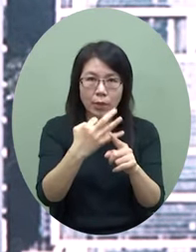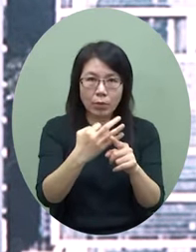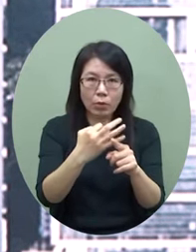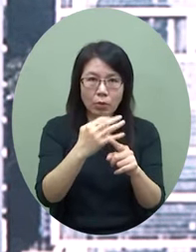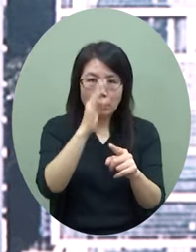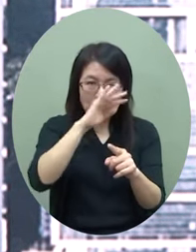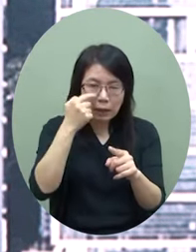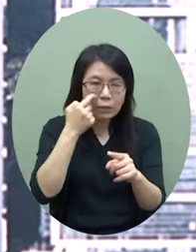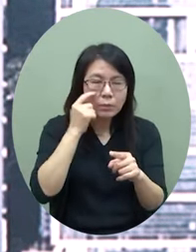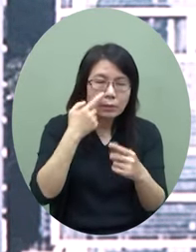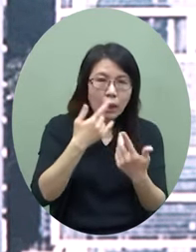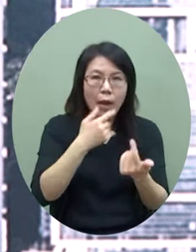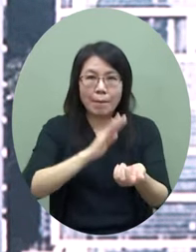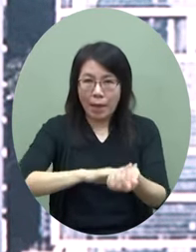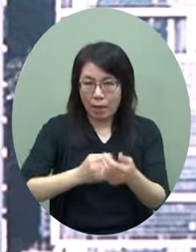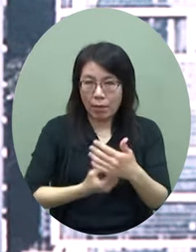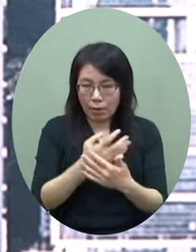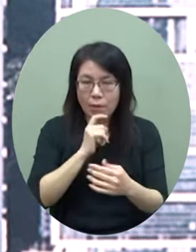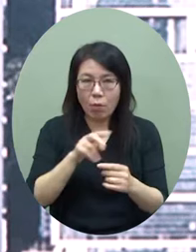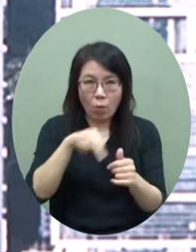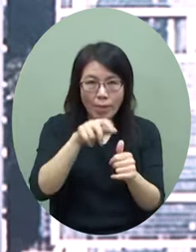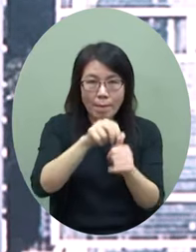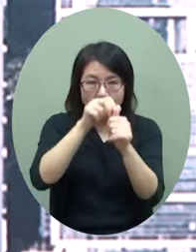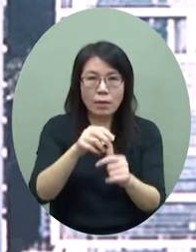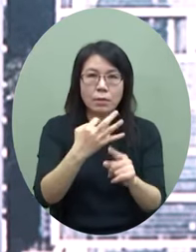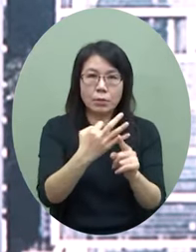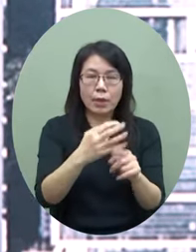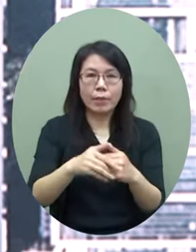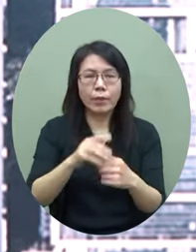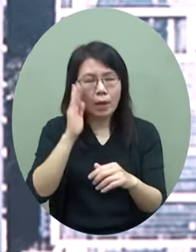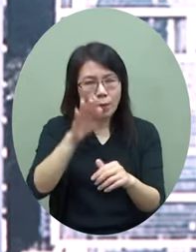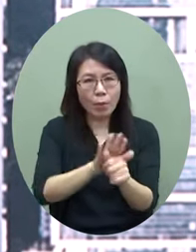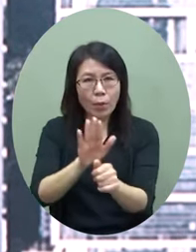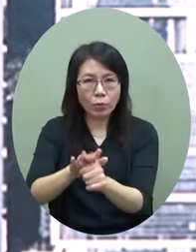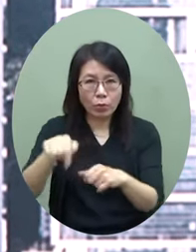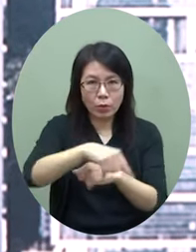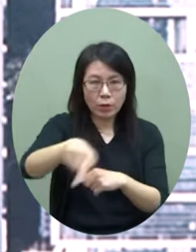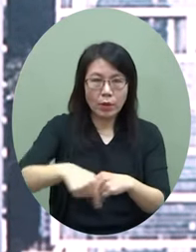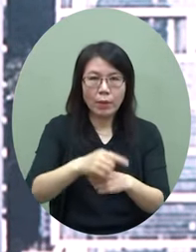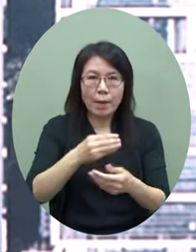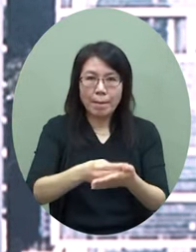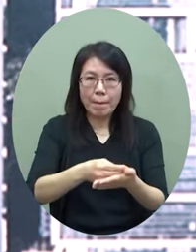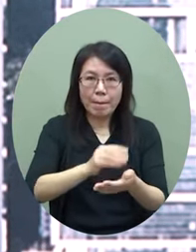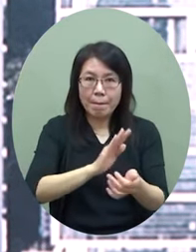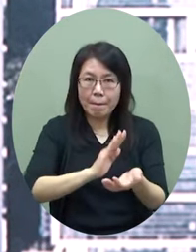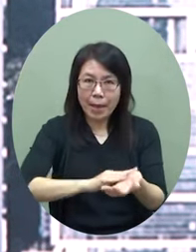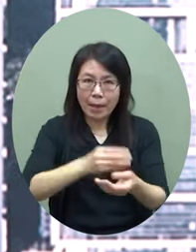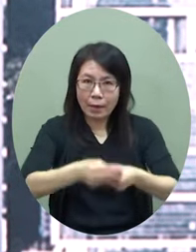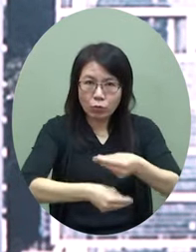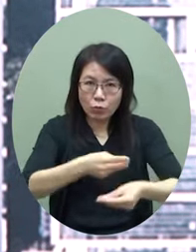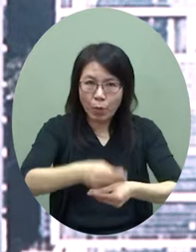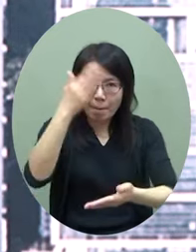案相信是有助我們在這個區裏面是可以切斷病毒的傳播鏈